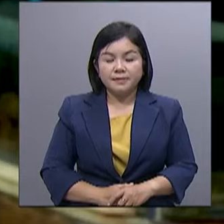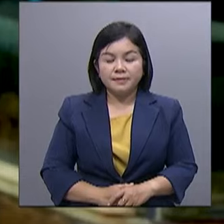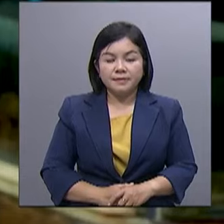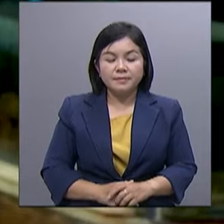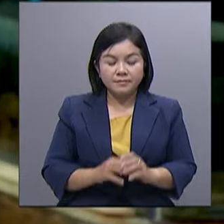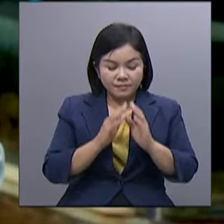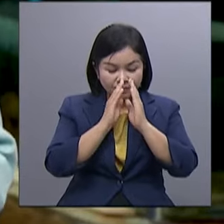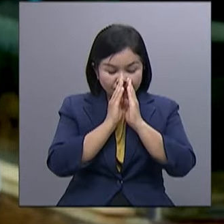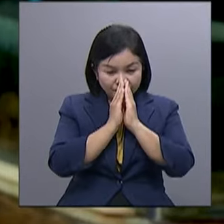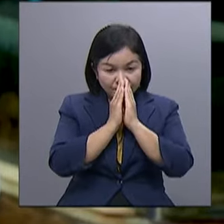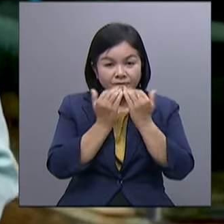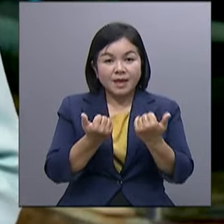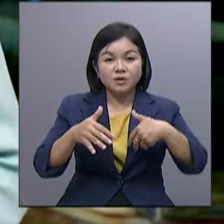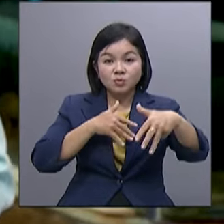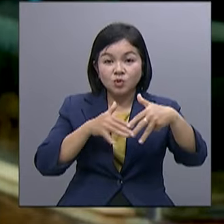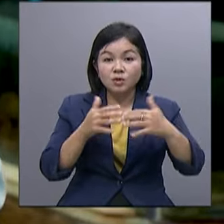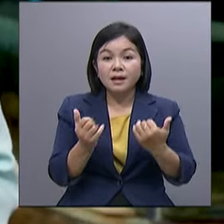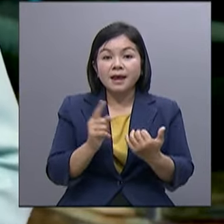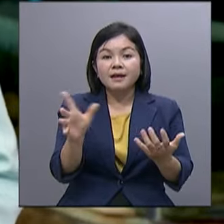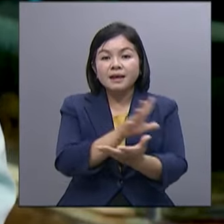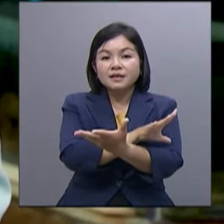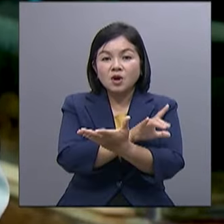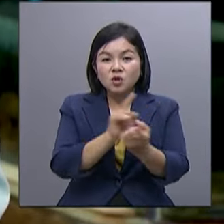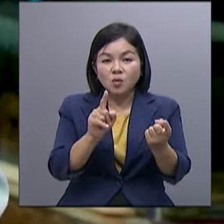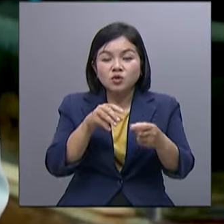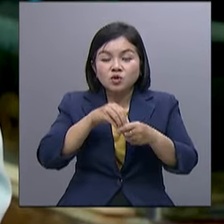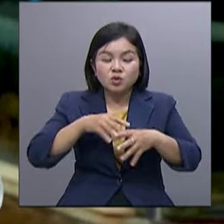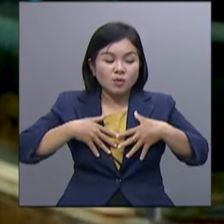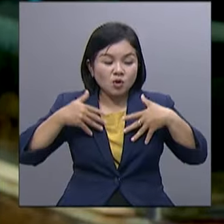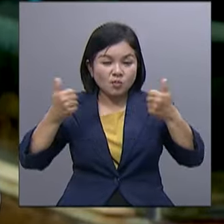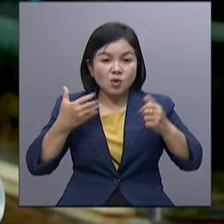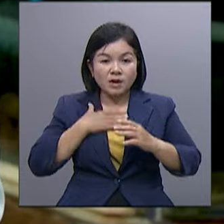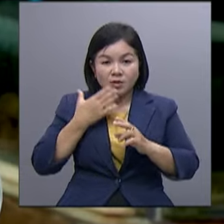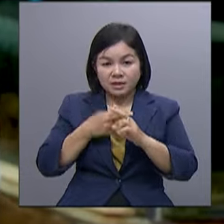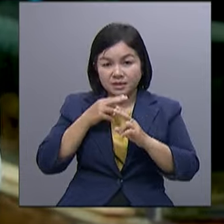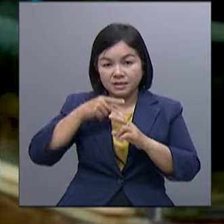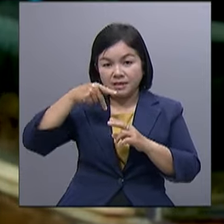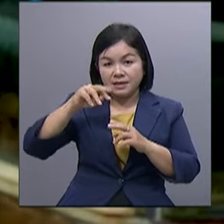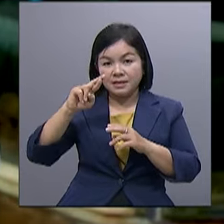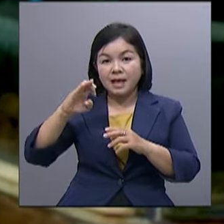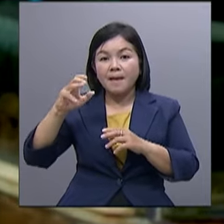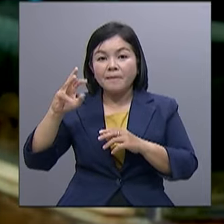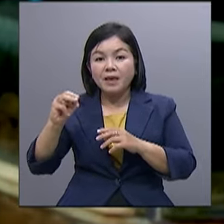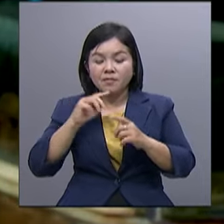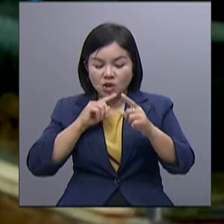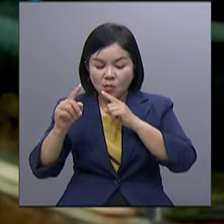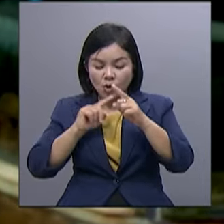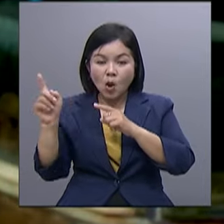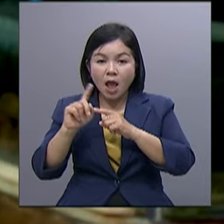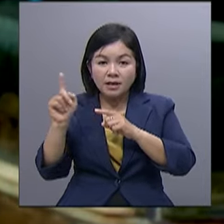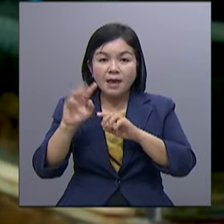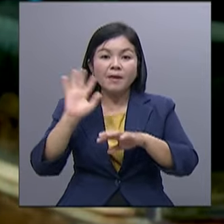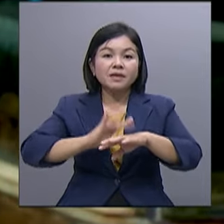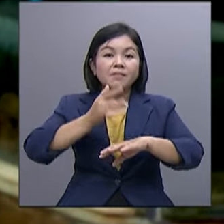สวัสดีค่ะคุณผู้ชมนครฮิวใจกับพีมพิชยาพรัวสง่าวันนี้ชวนพูดคุยกันถึงพื้นที่กัดเก็บคาร์บอนทาง